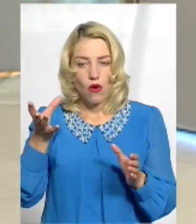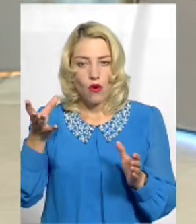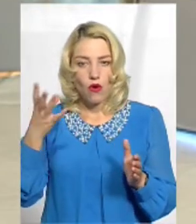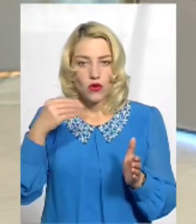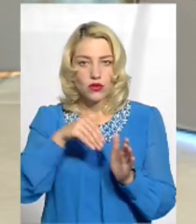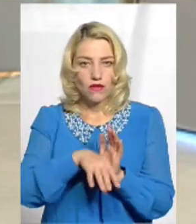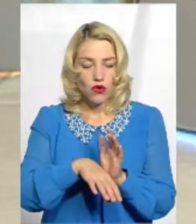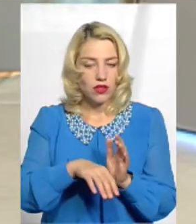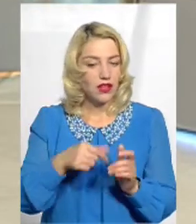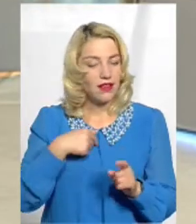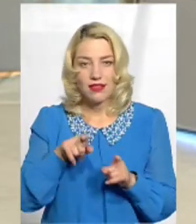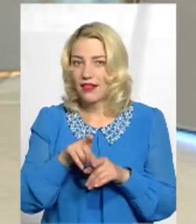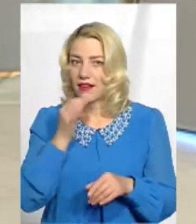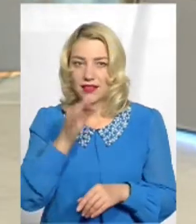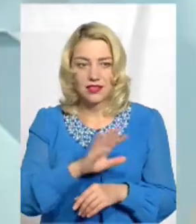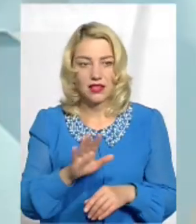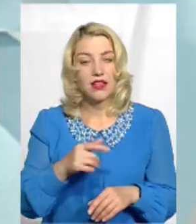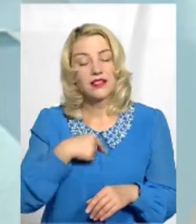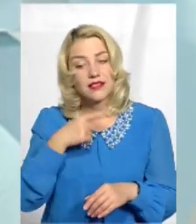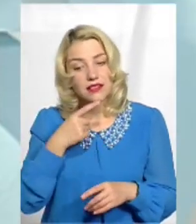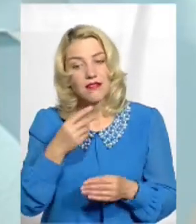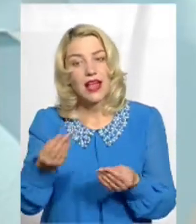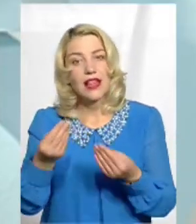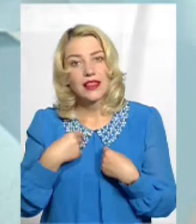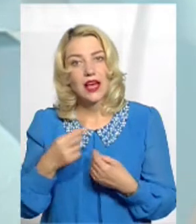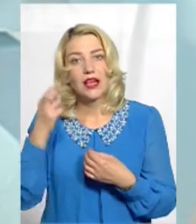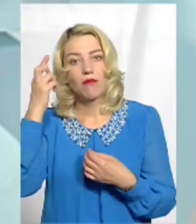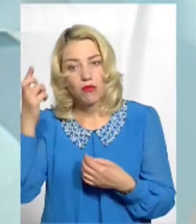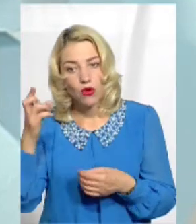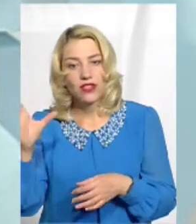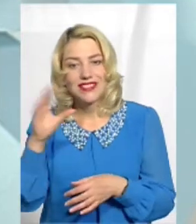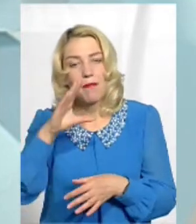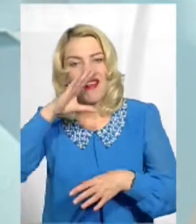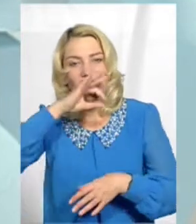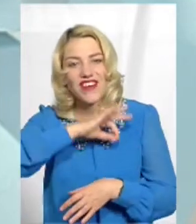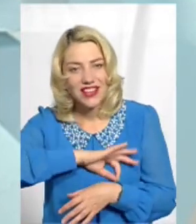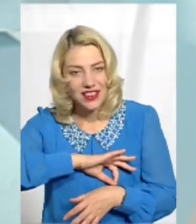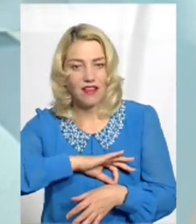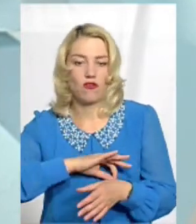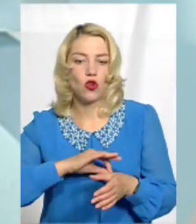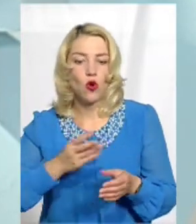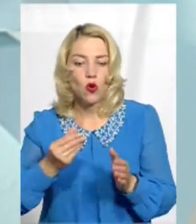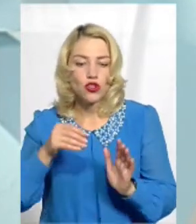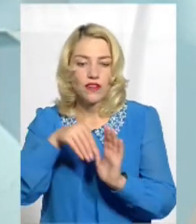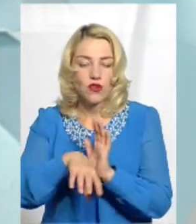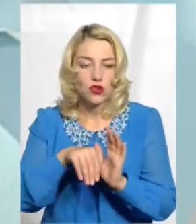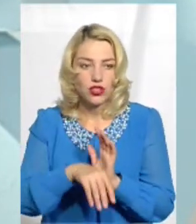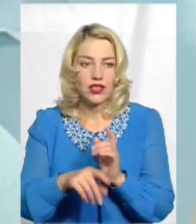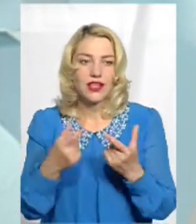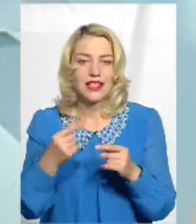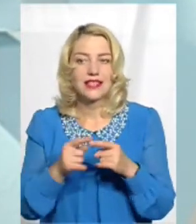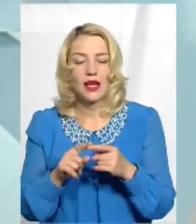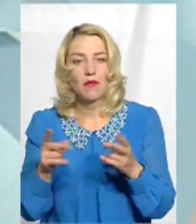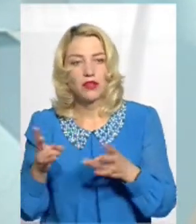ви сказали? Я сказав, що дай Боже нам всім ефективно освоїти кошти, саме вкласти їх туди, де це найбільш